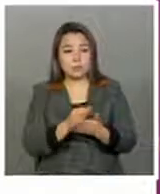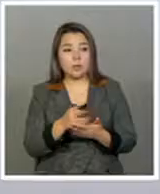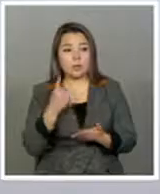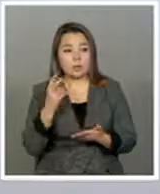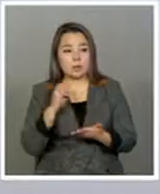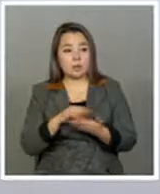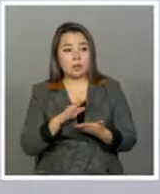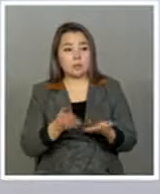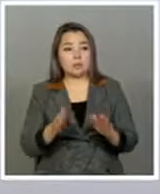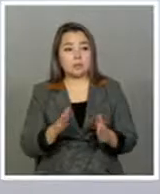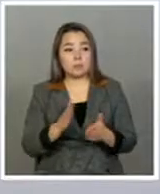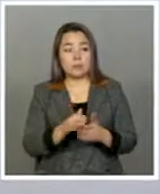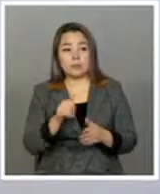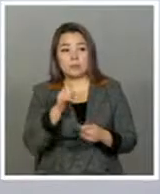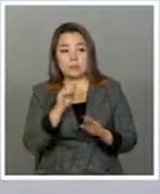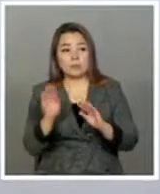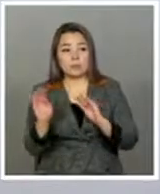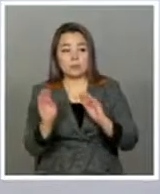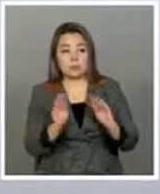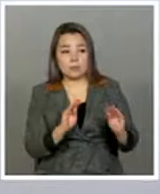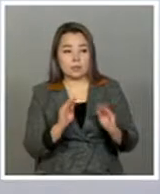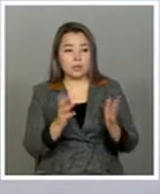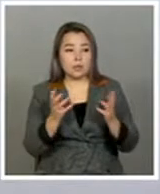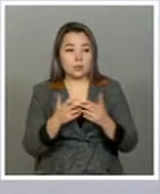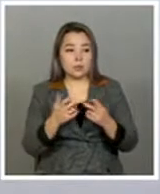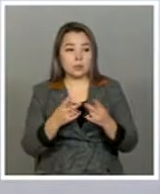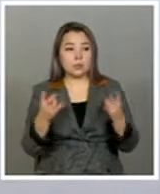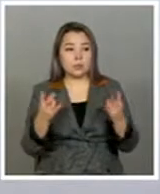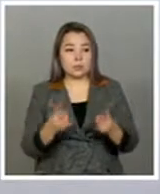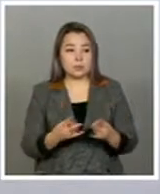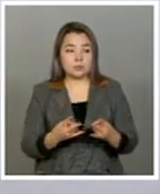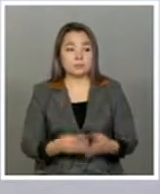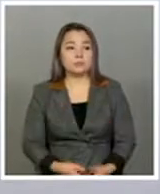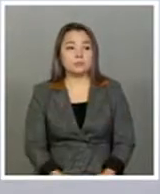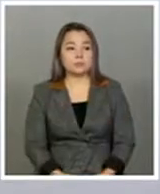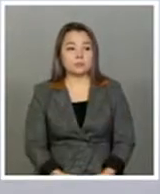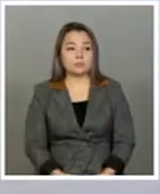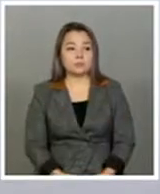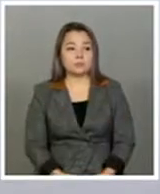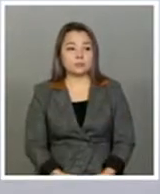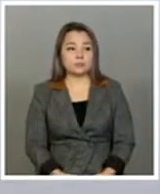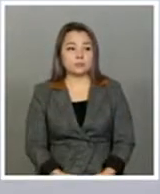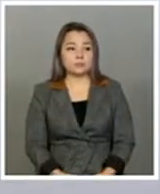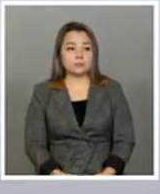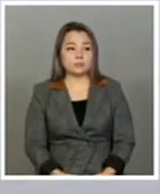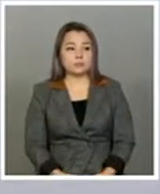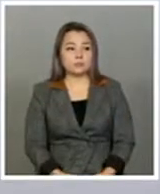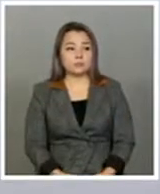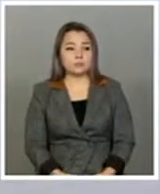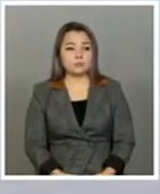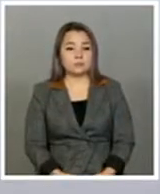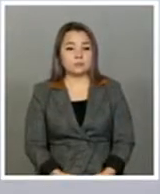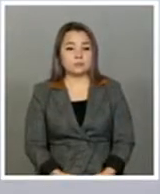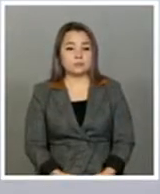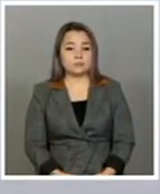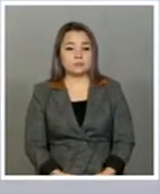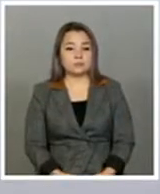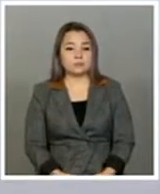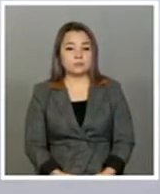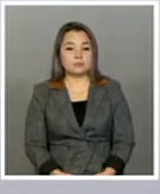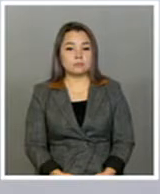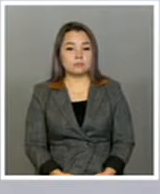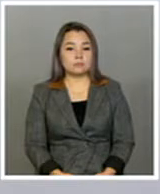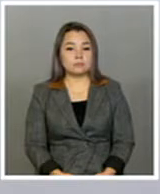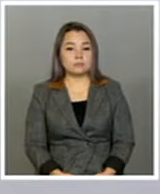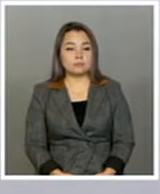шықты. Келесі X3-ті табу үшін 2-ші мүшеге еселікті тағы көбейтеміз. Сонда 2 көбейтілген 3-тен 1